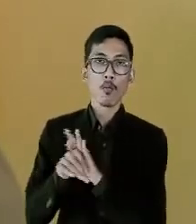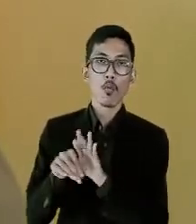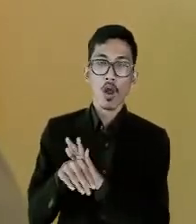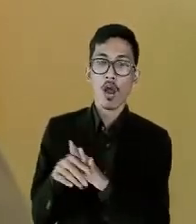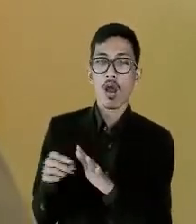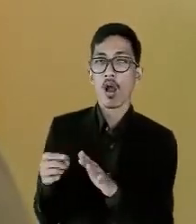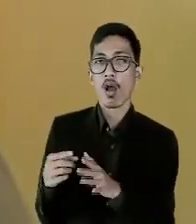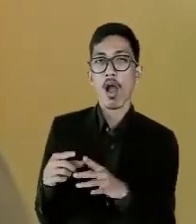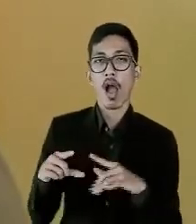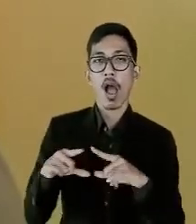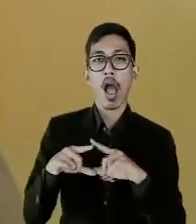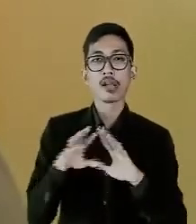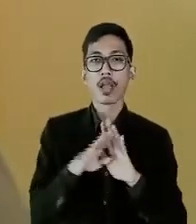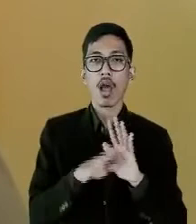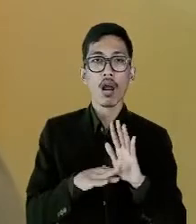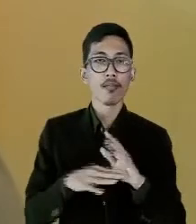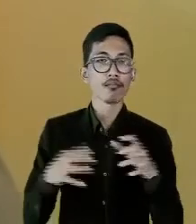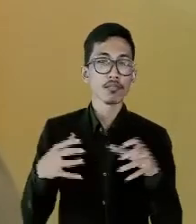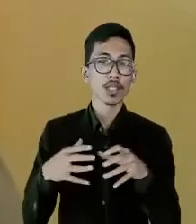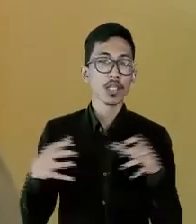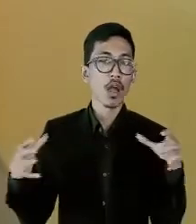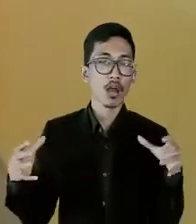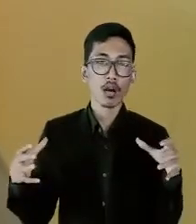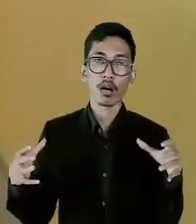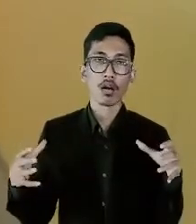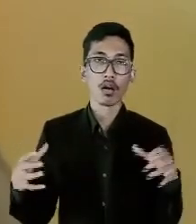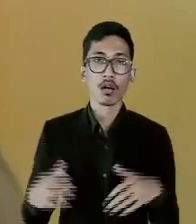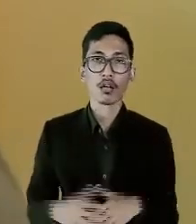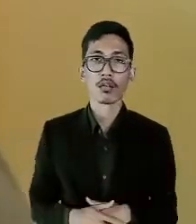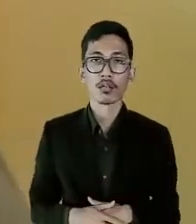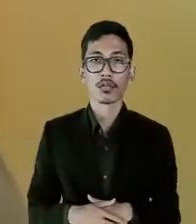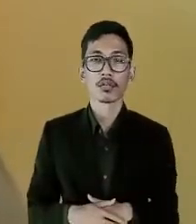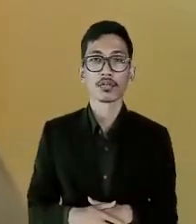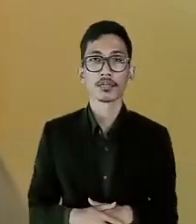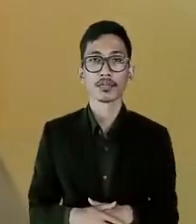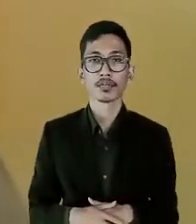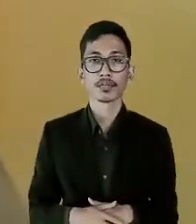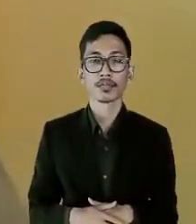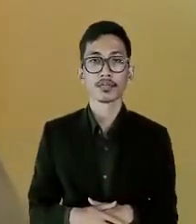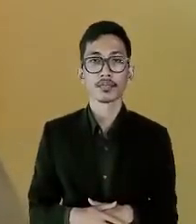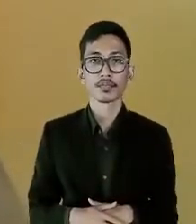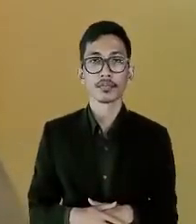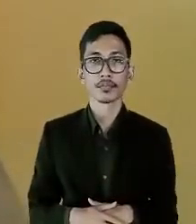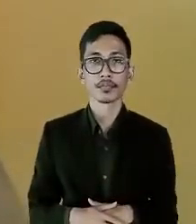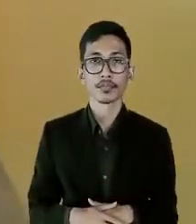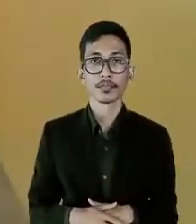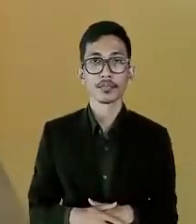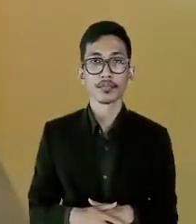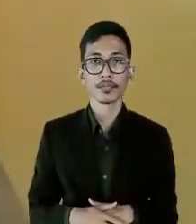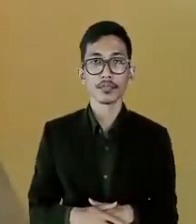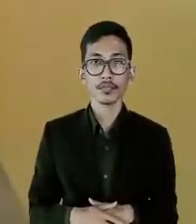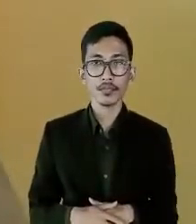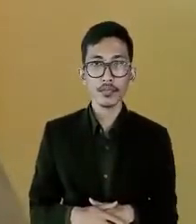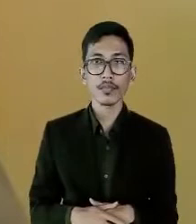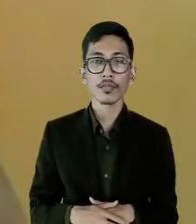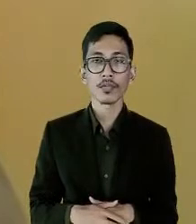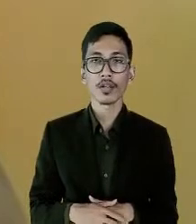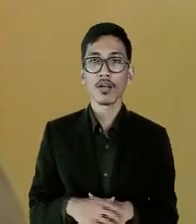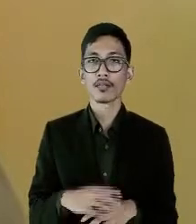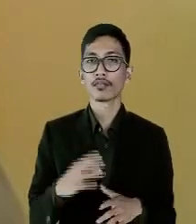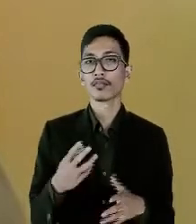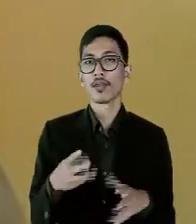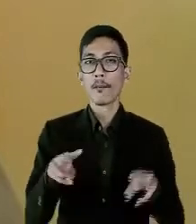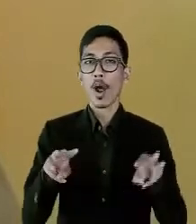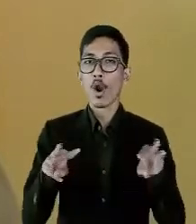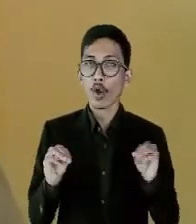Event terbesar yang dilakukan di Papua, baik di Jayapura, Merauke, maupun di Kabupaten